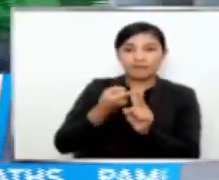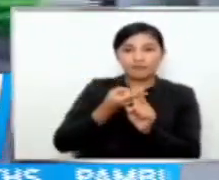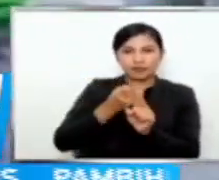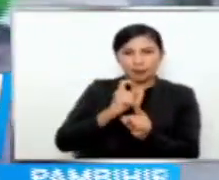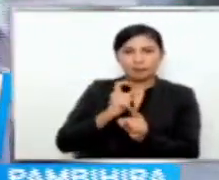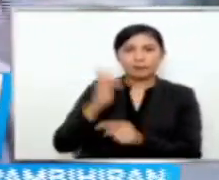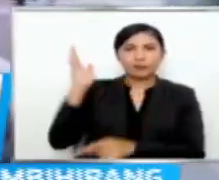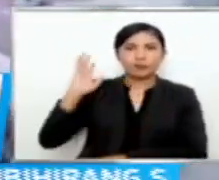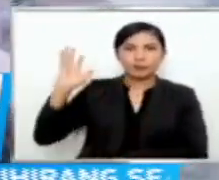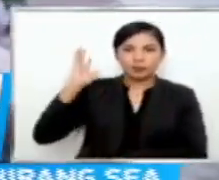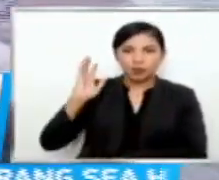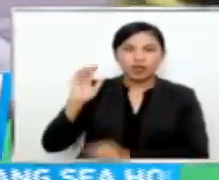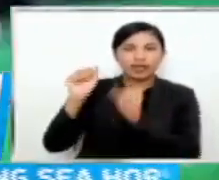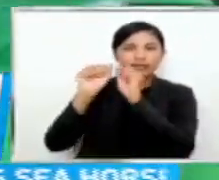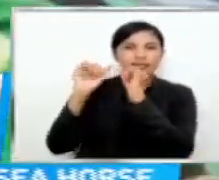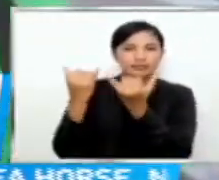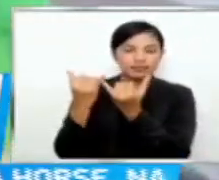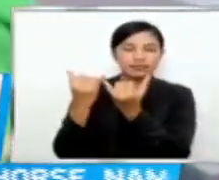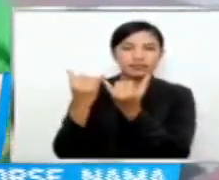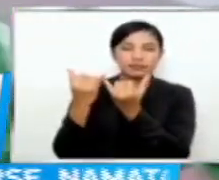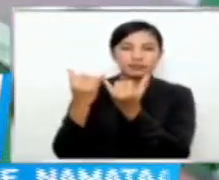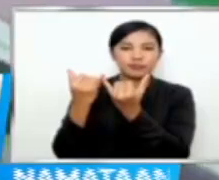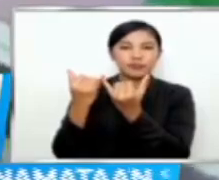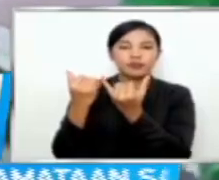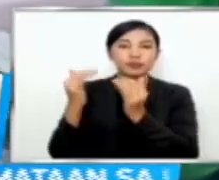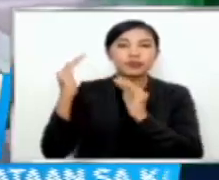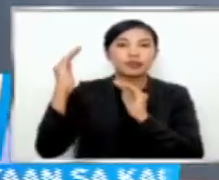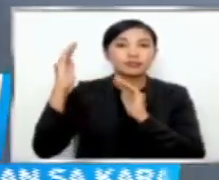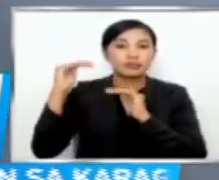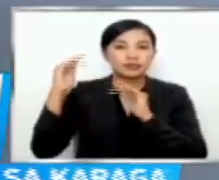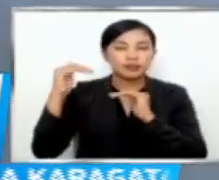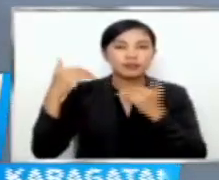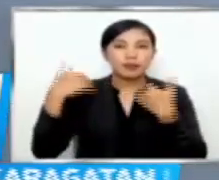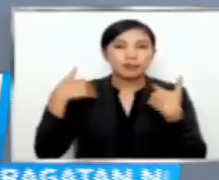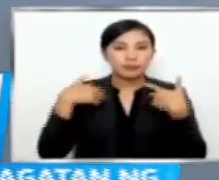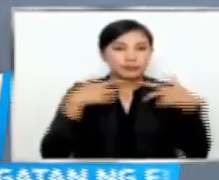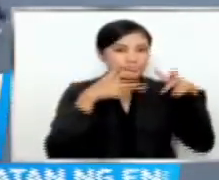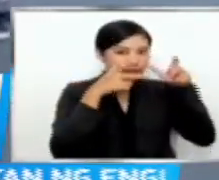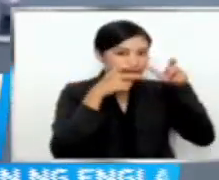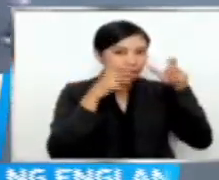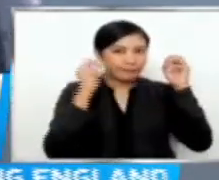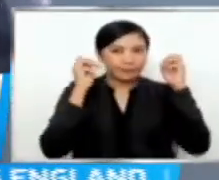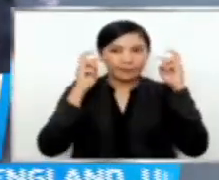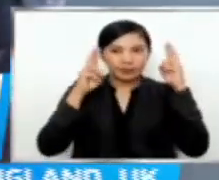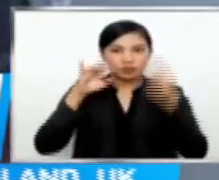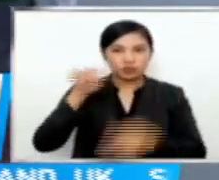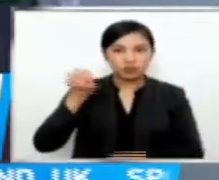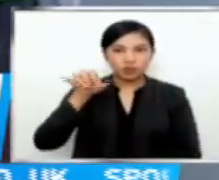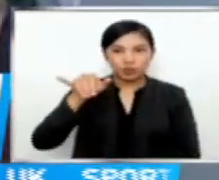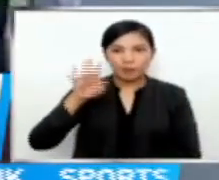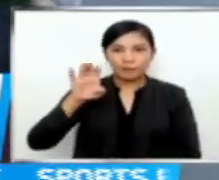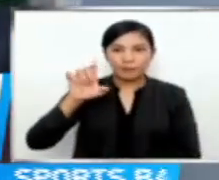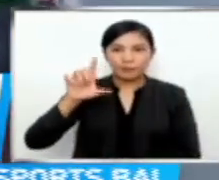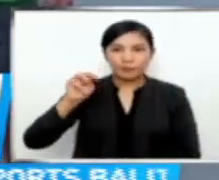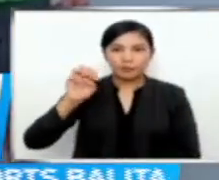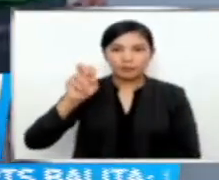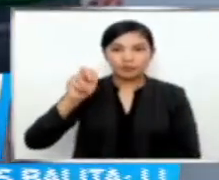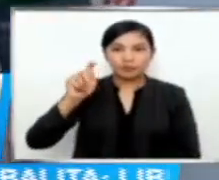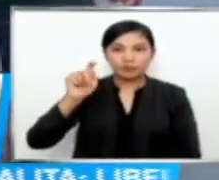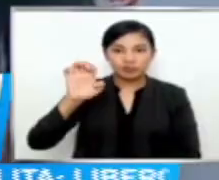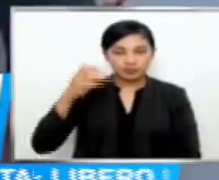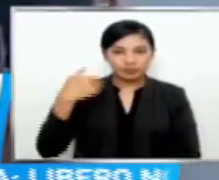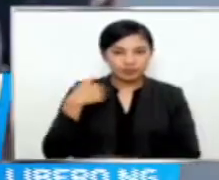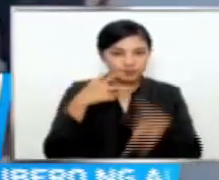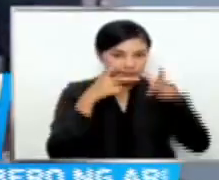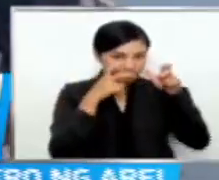and Development Corporation. Inaasahan din nilang pakikinggan ni Mayor Joy Belmonte ang kanilang mga hinaing at matugunan ang nais nilang